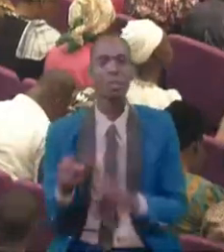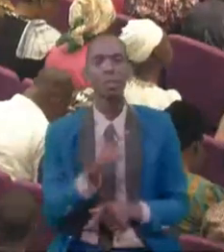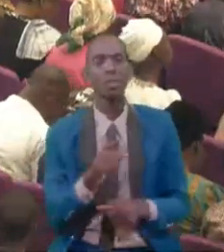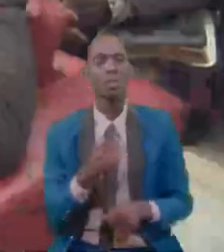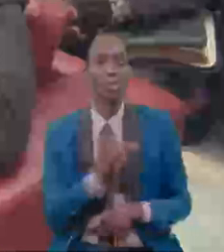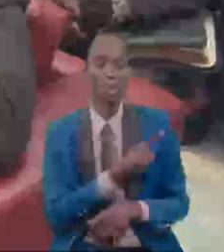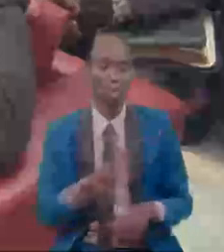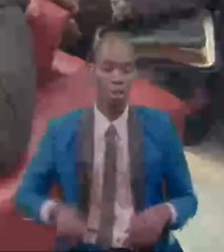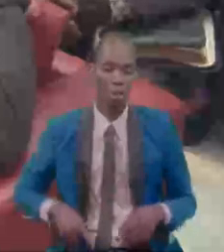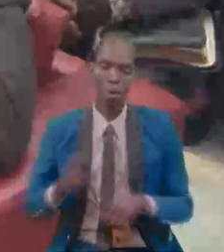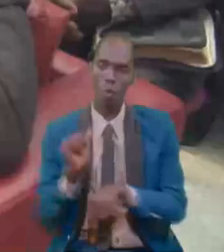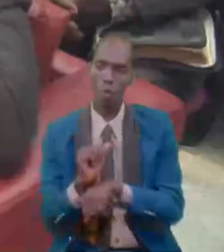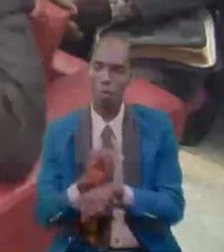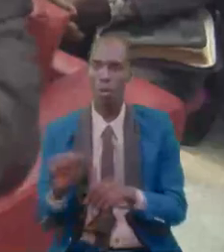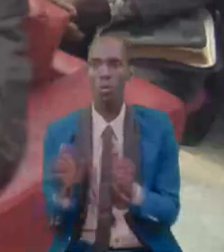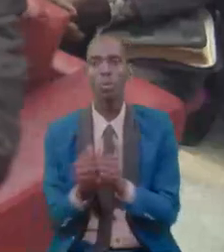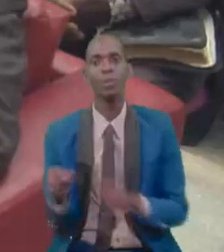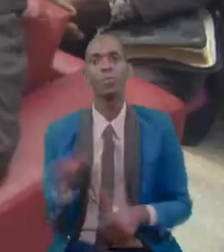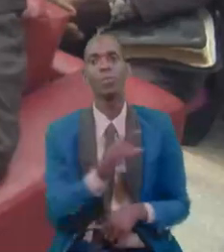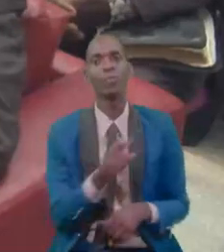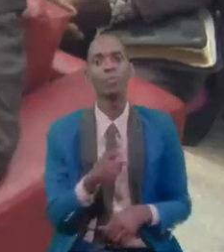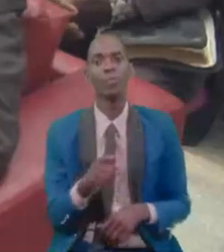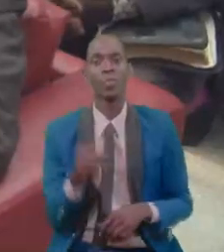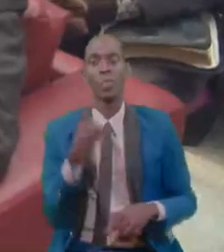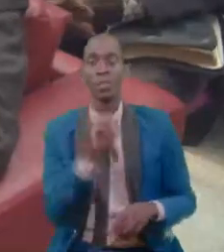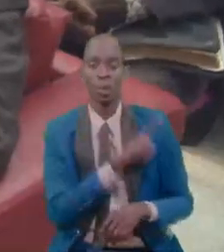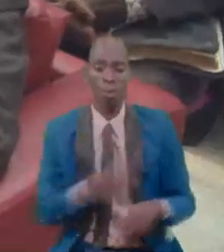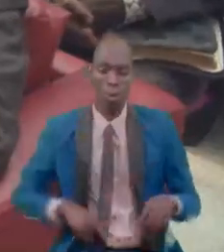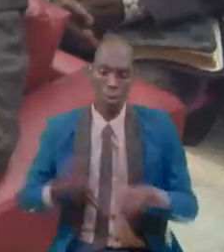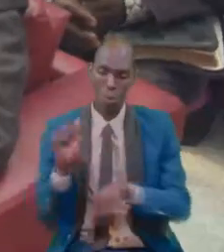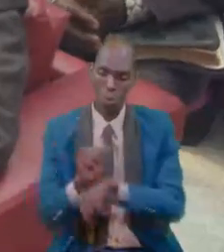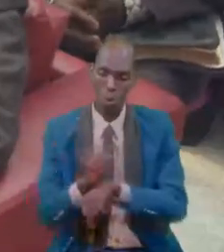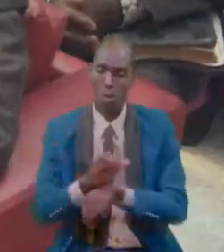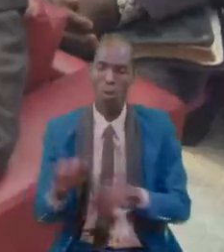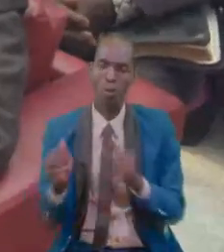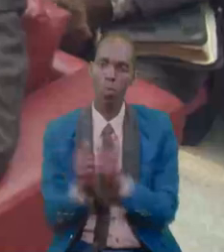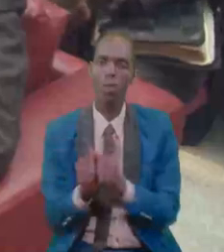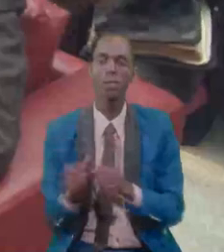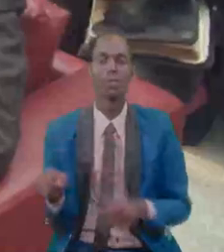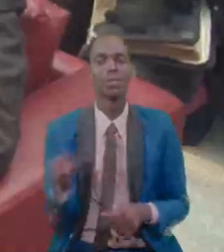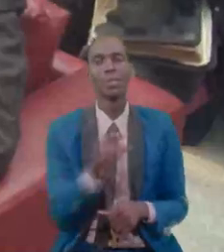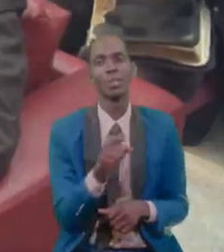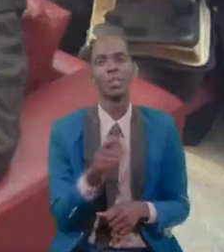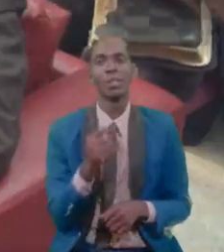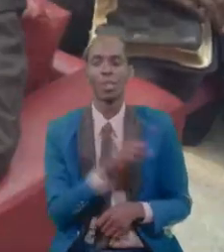Seigneur travaille avec eux, le Seigneur, dites-le avec confiance, avec assurance, le Seigneur travaillait avec